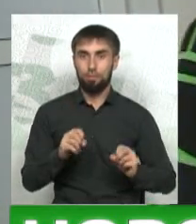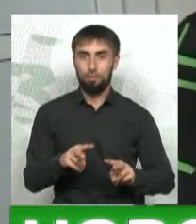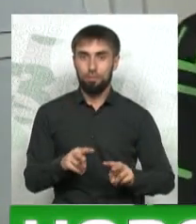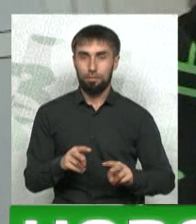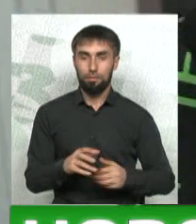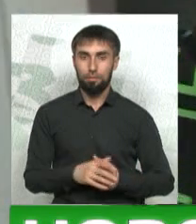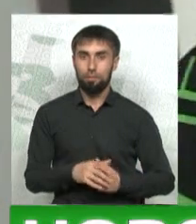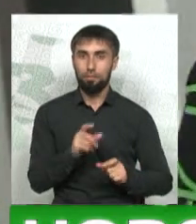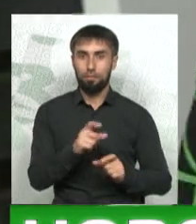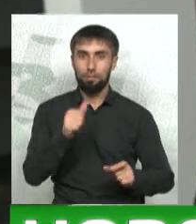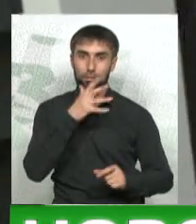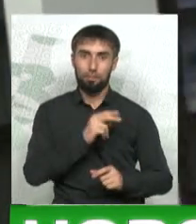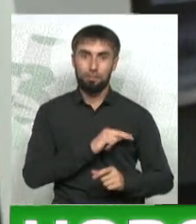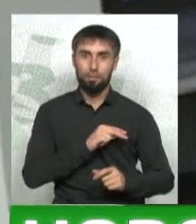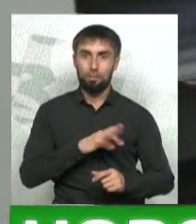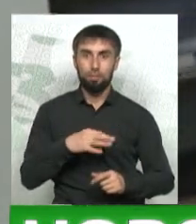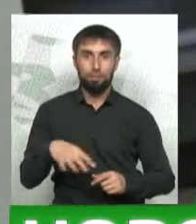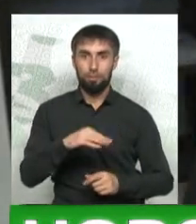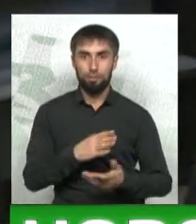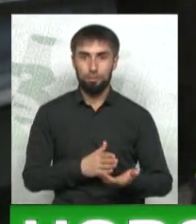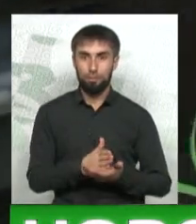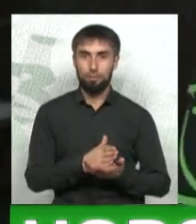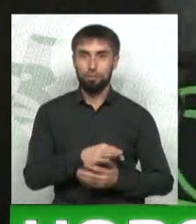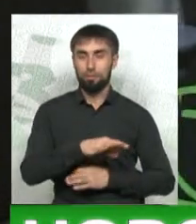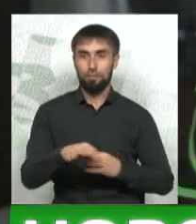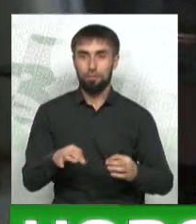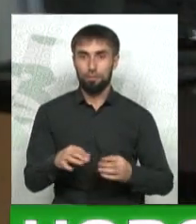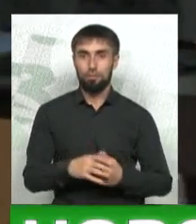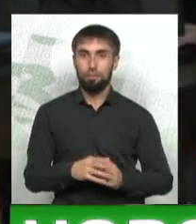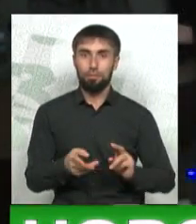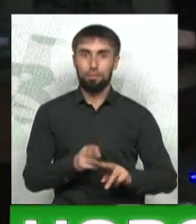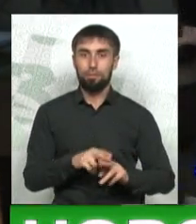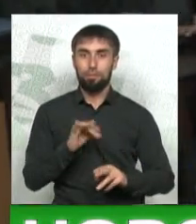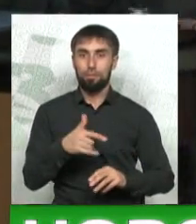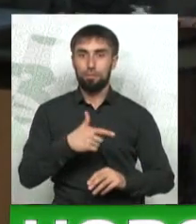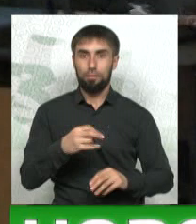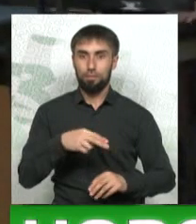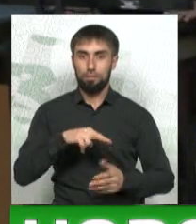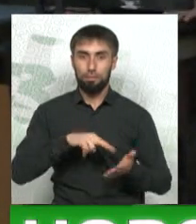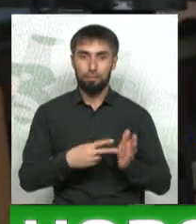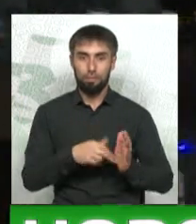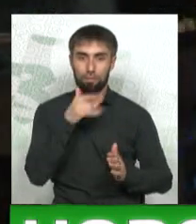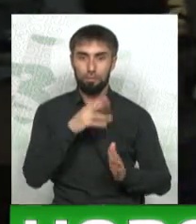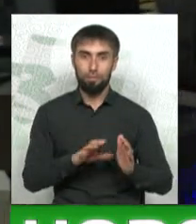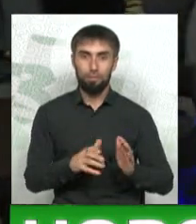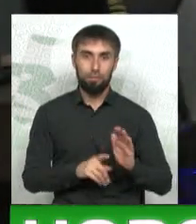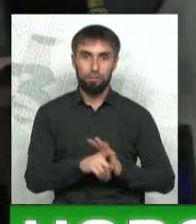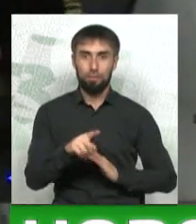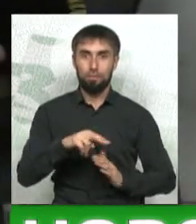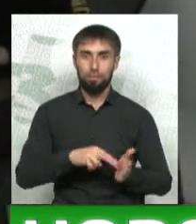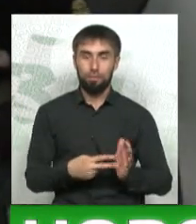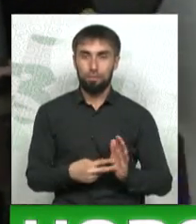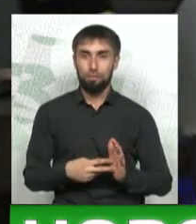специальности, люди, которые работают по всем направлениям проектирования. Это и генплан, с которого начинается